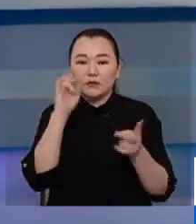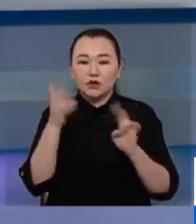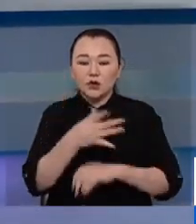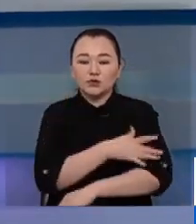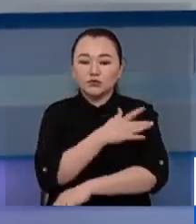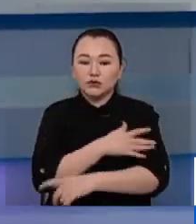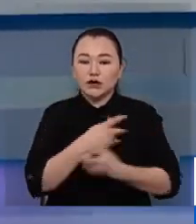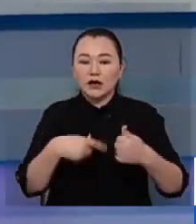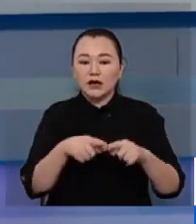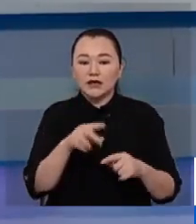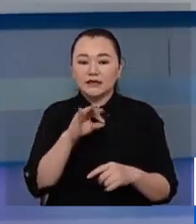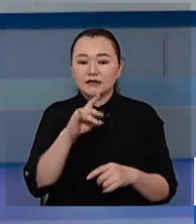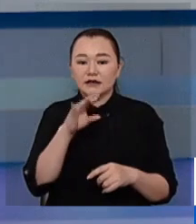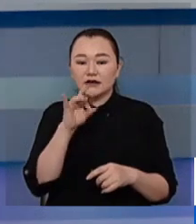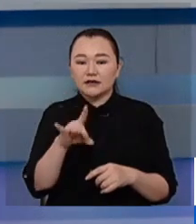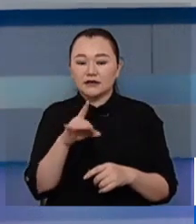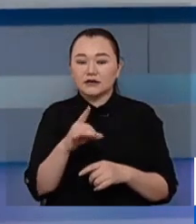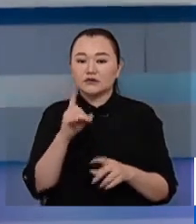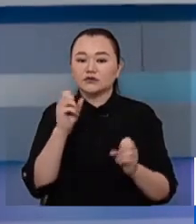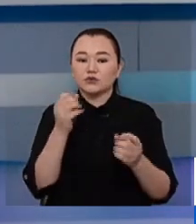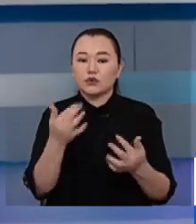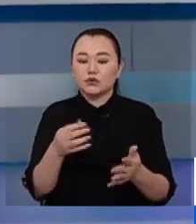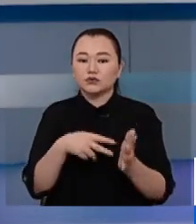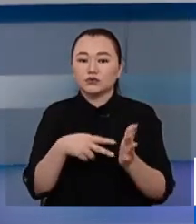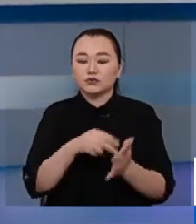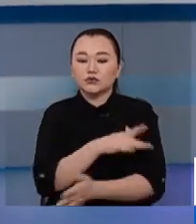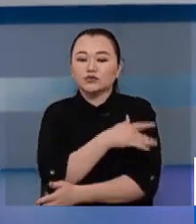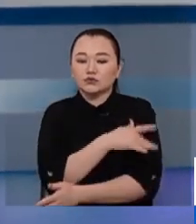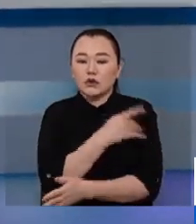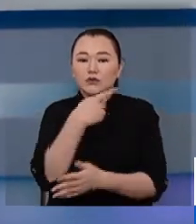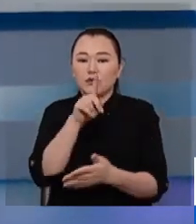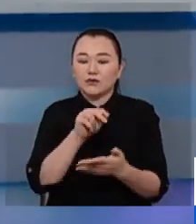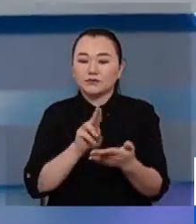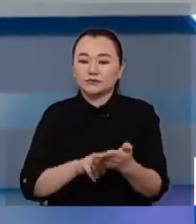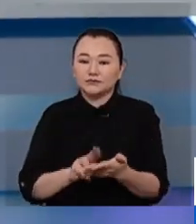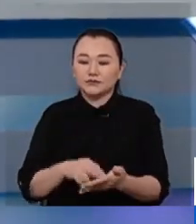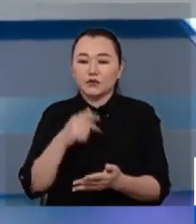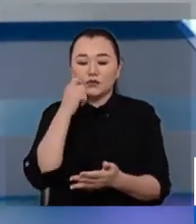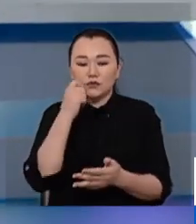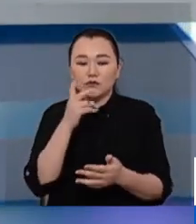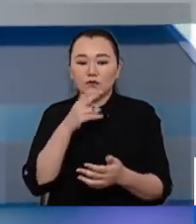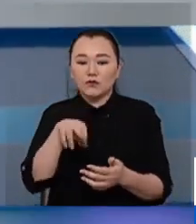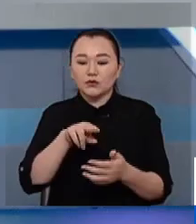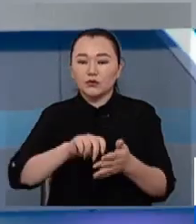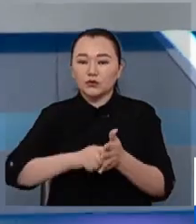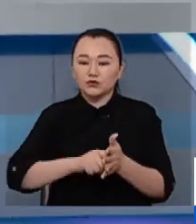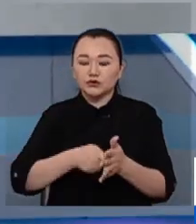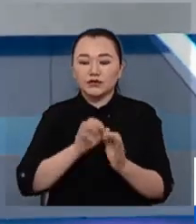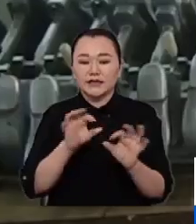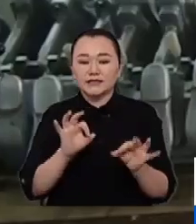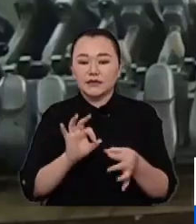услуги компаний-интеграторов. О том, сколько стоит услуга по маркировке обуви под ключ, расскажет моя коллега.